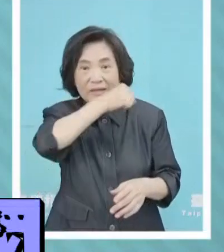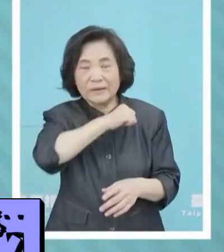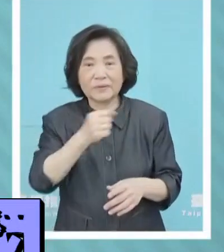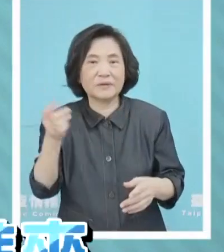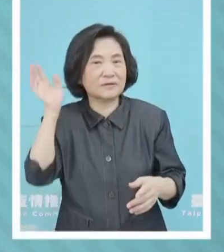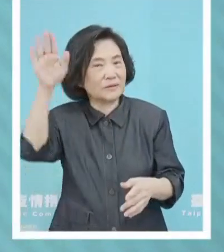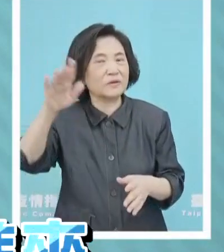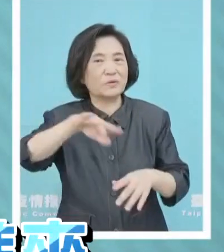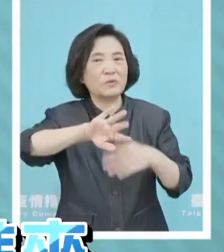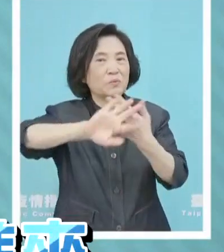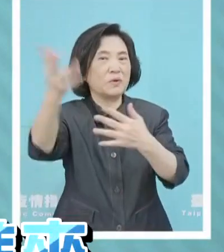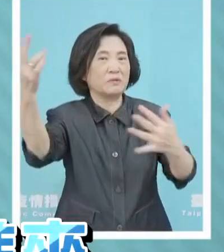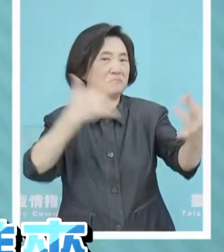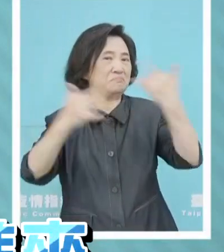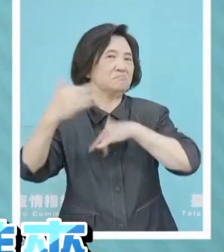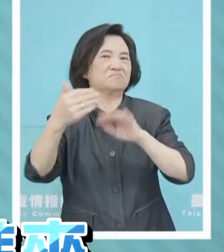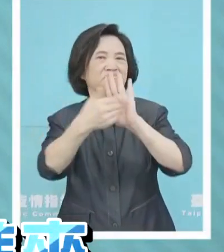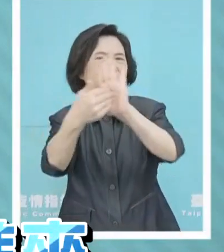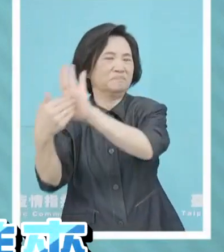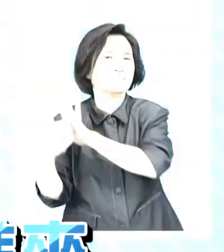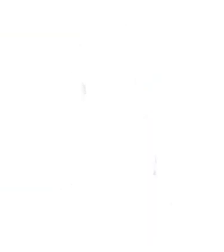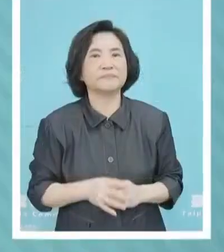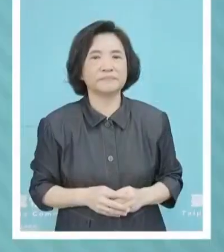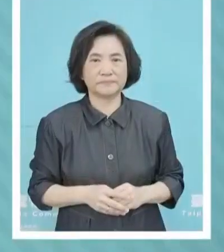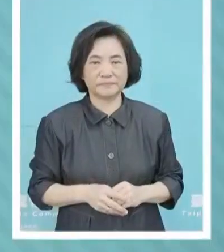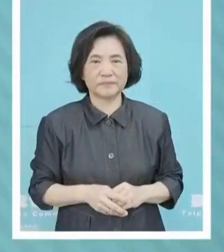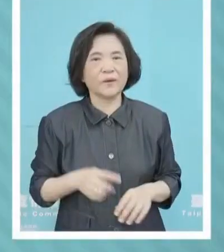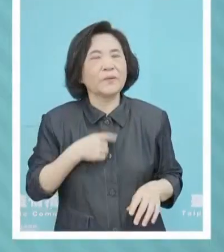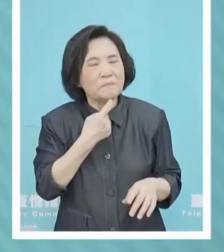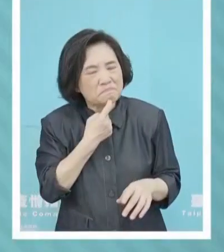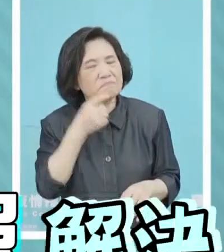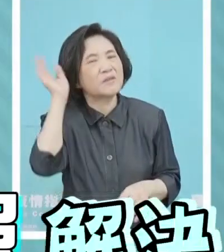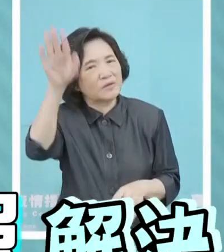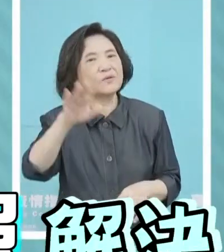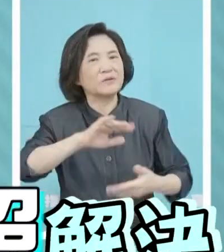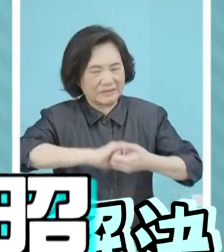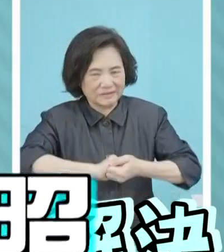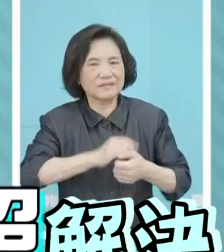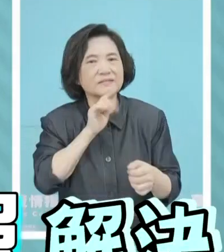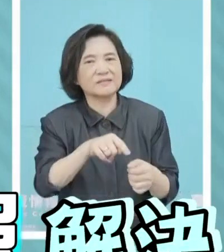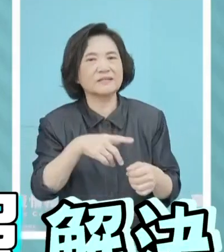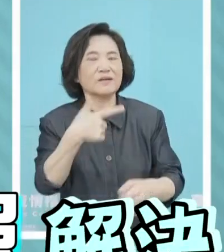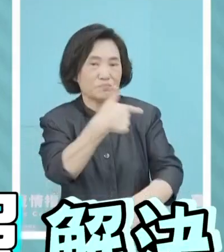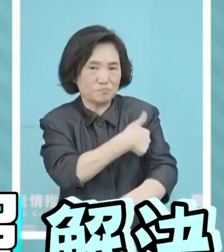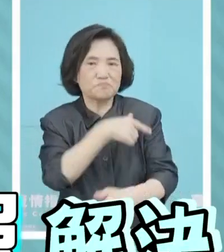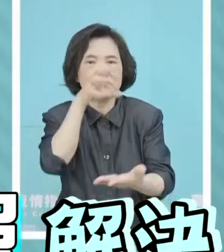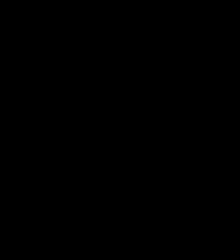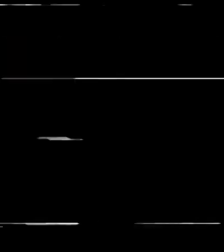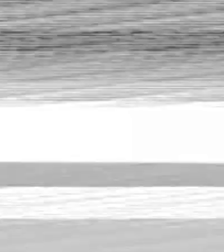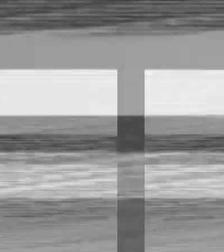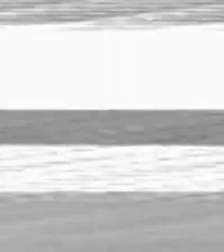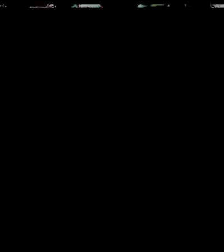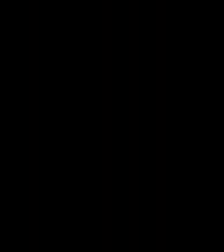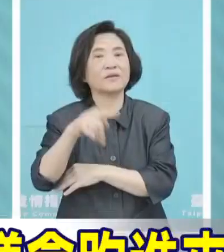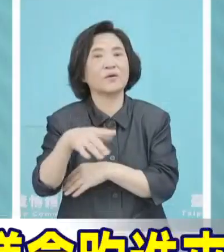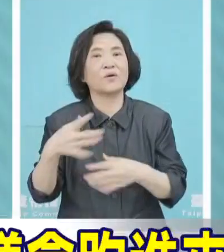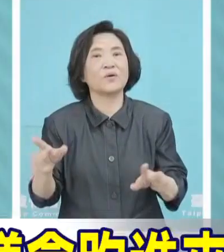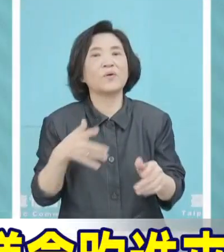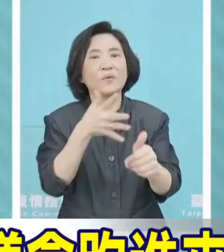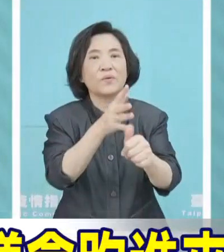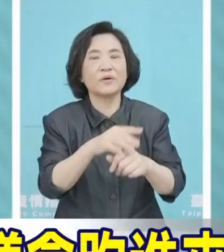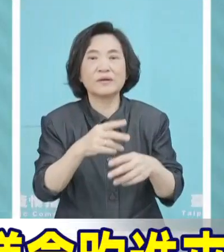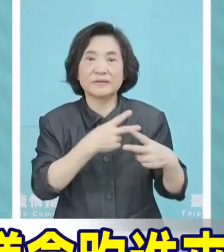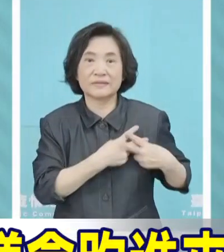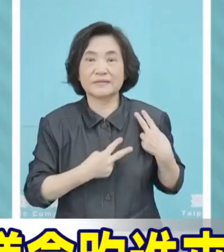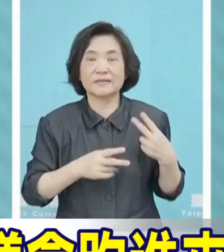国，不然还是可能会跑进来。我猜全世界最后一定是用疫苗护照解决的。 蔡